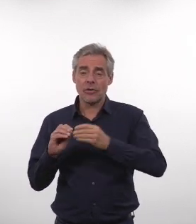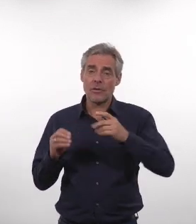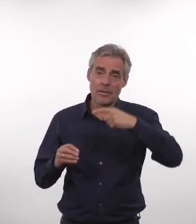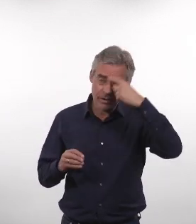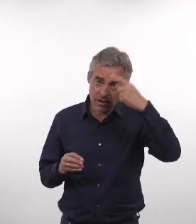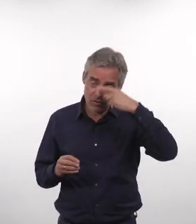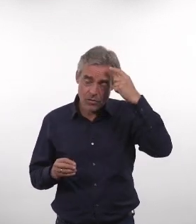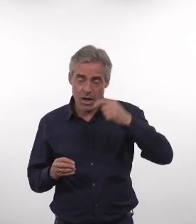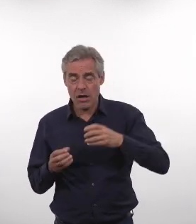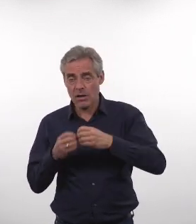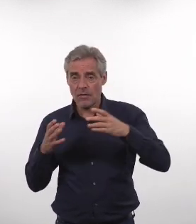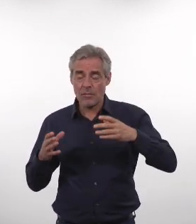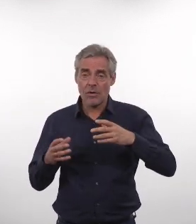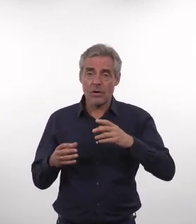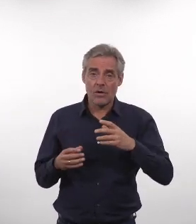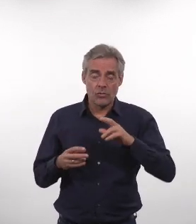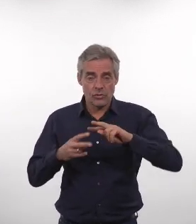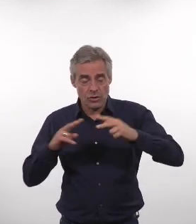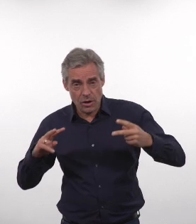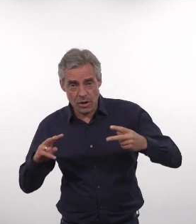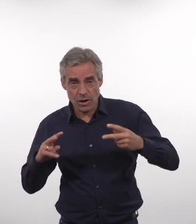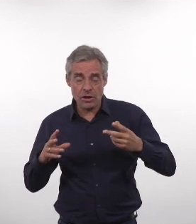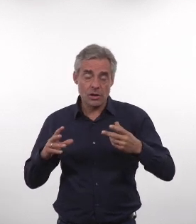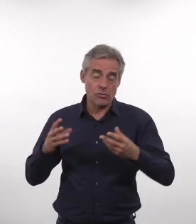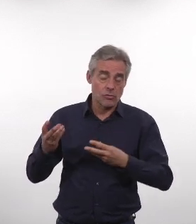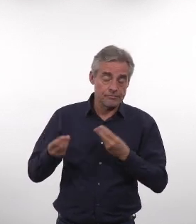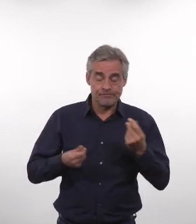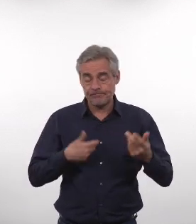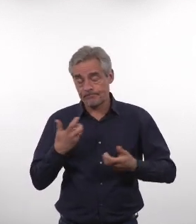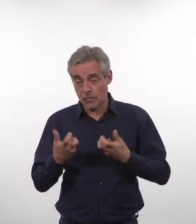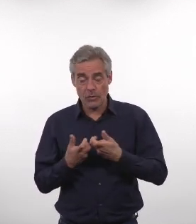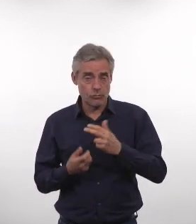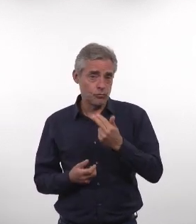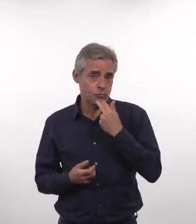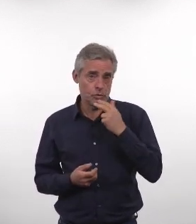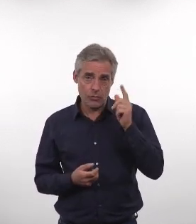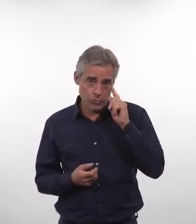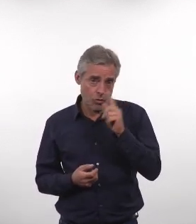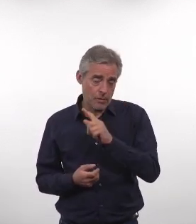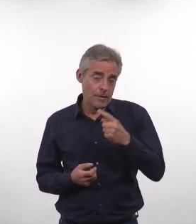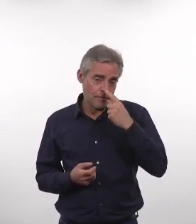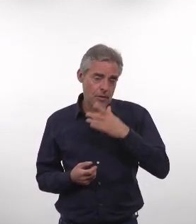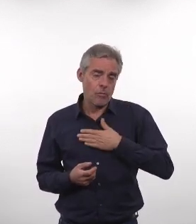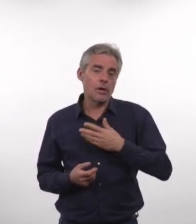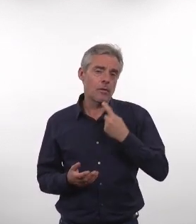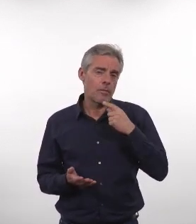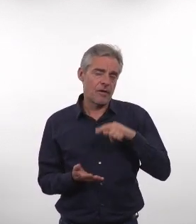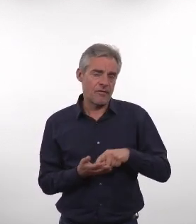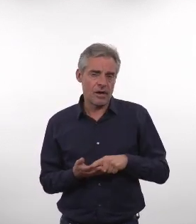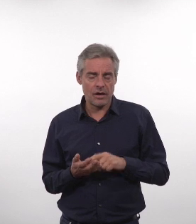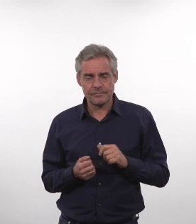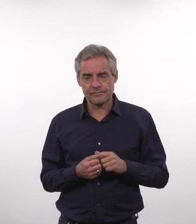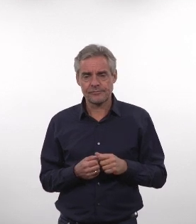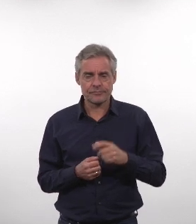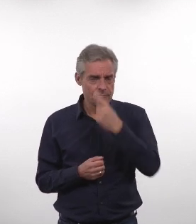intellectuel isolé ou génétique, ça peut être utile. Moi, je travaille plutôt en contact avec des